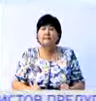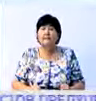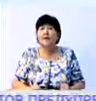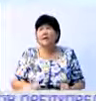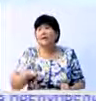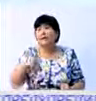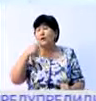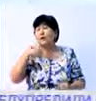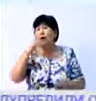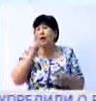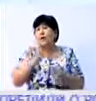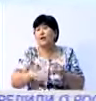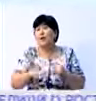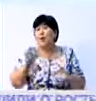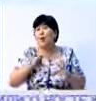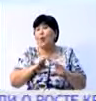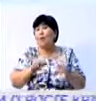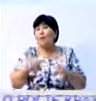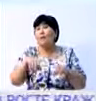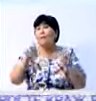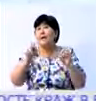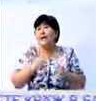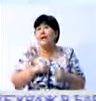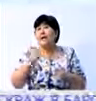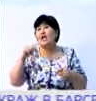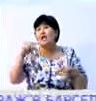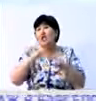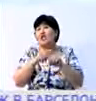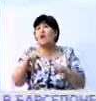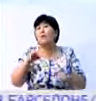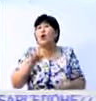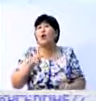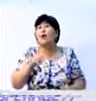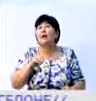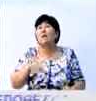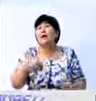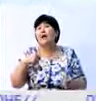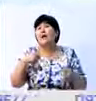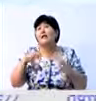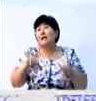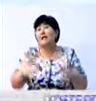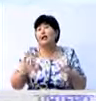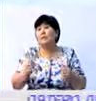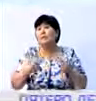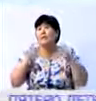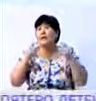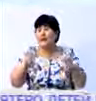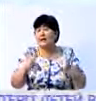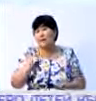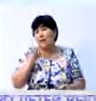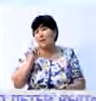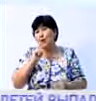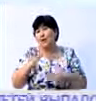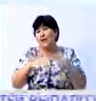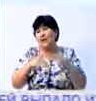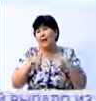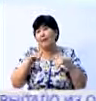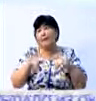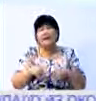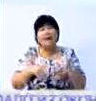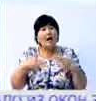В этом году закончила университет по специальности инженер-программист. На ярмарке получила направление на молодежную практику.